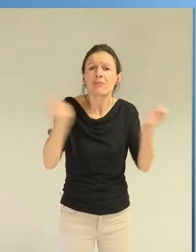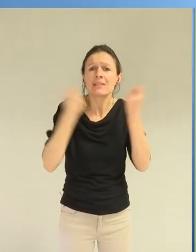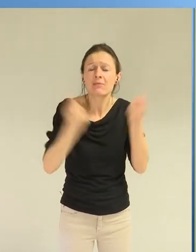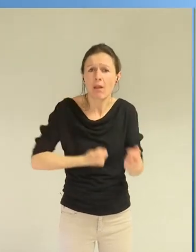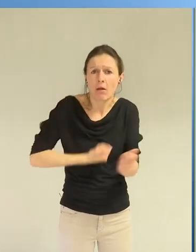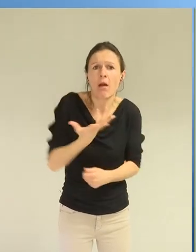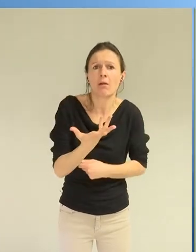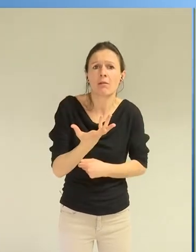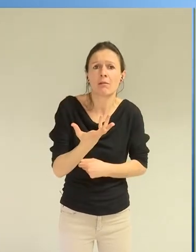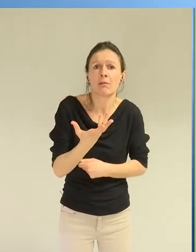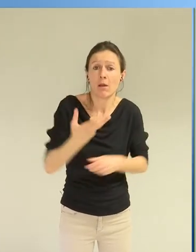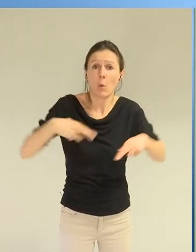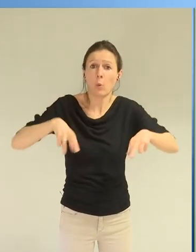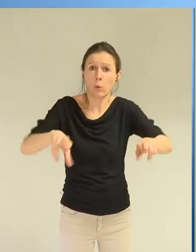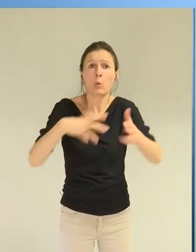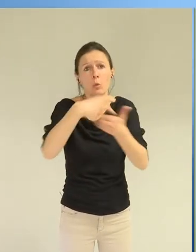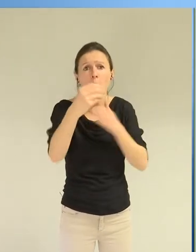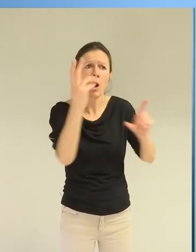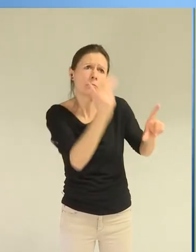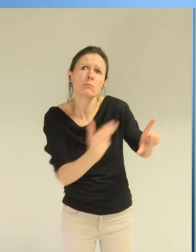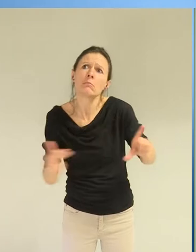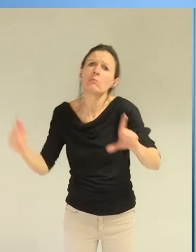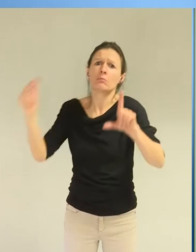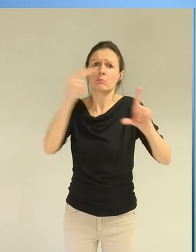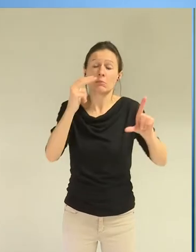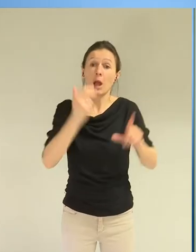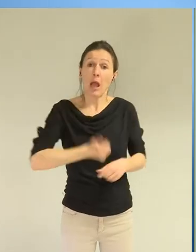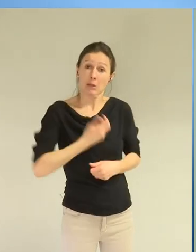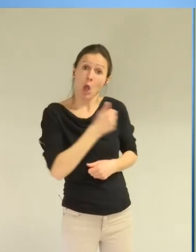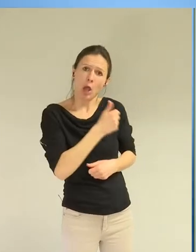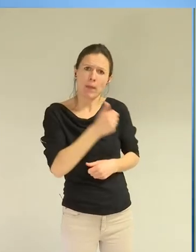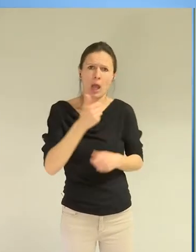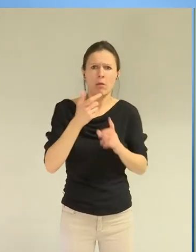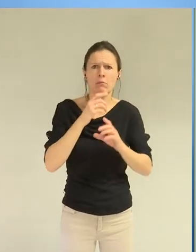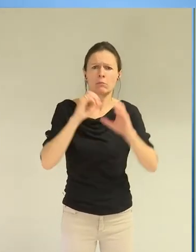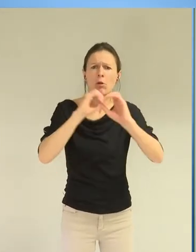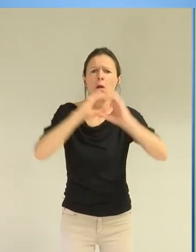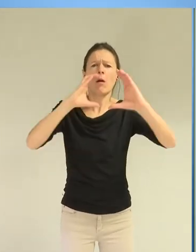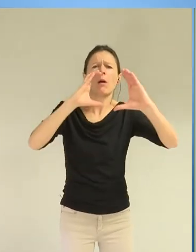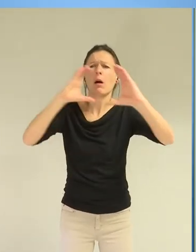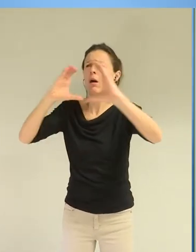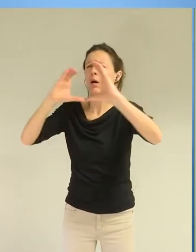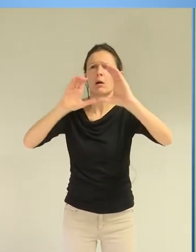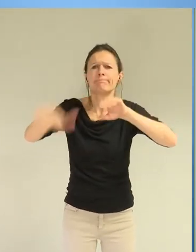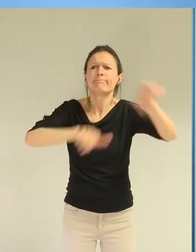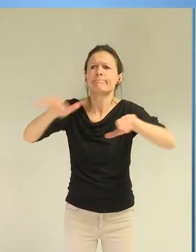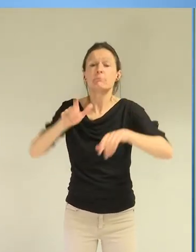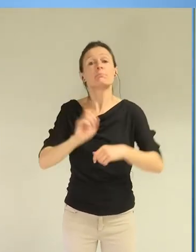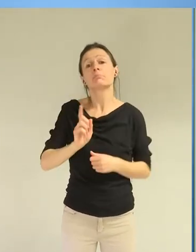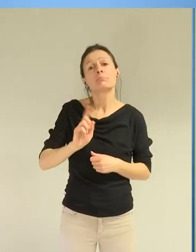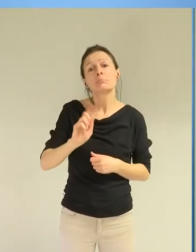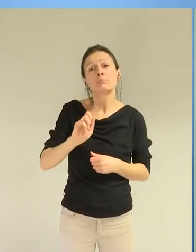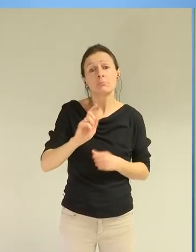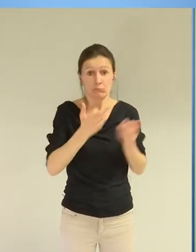motif d'un désaccord idéologique les artistes ne sont pas des porte-parole ni des adversaires et votre monde je le